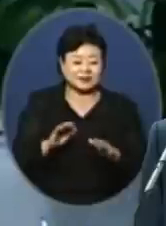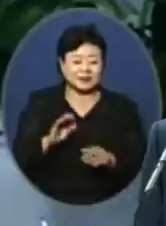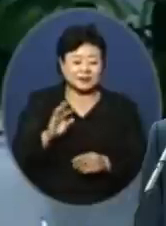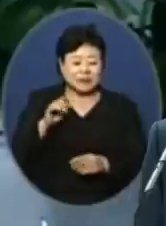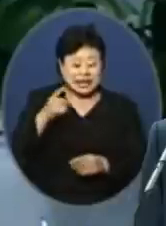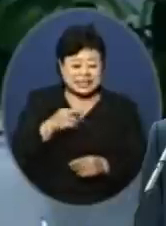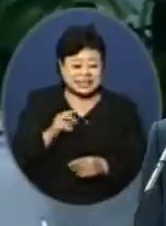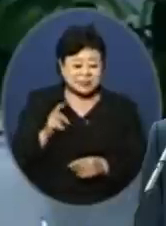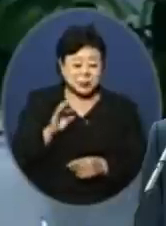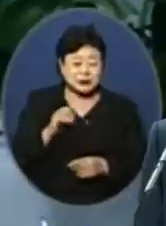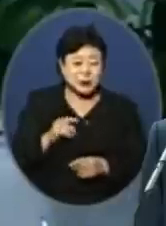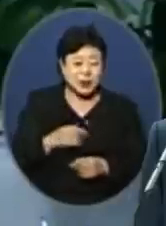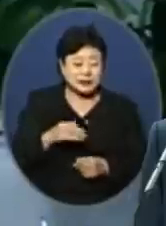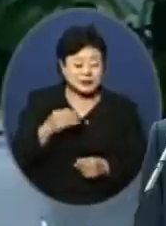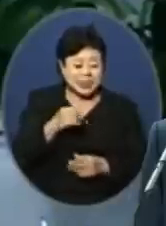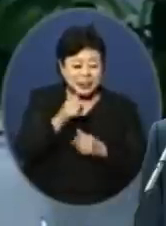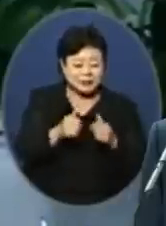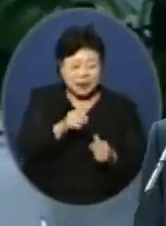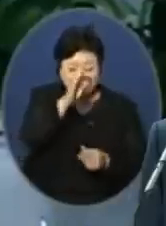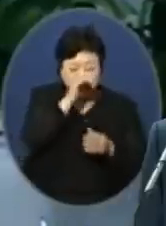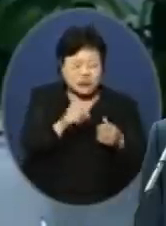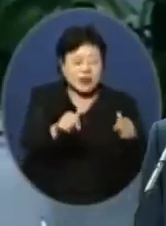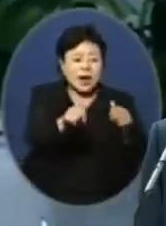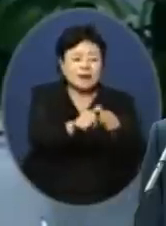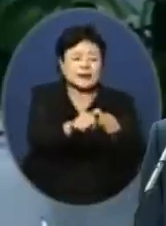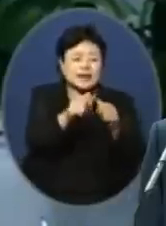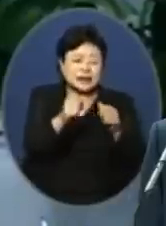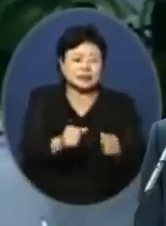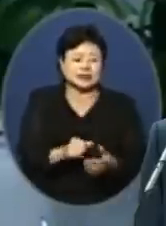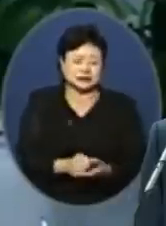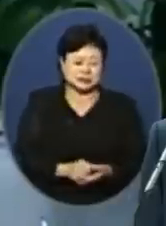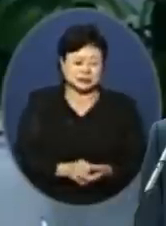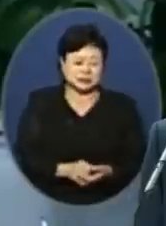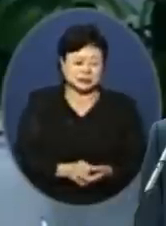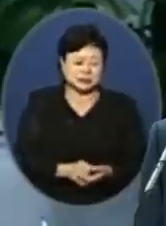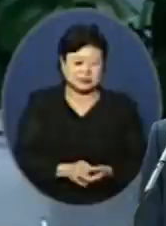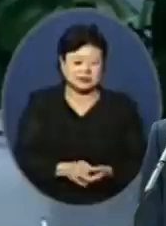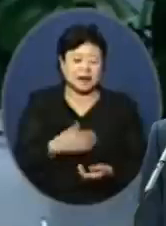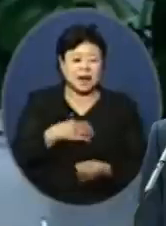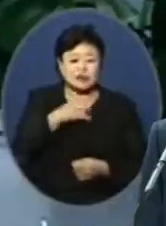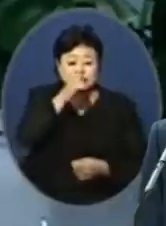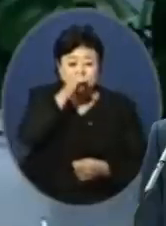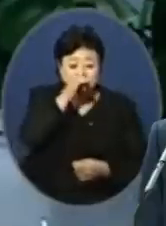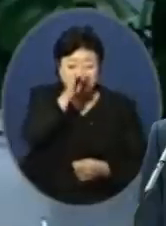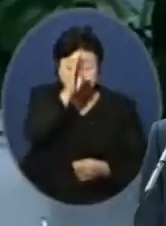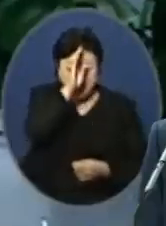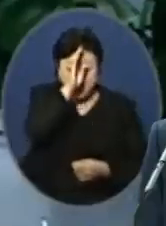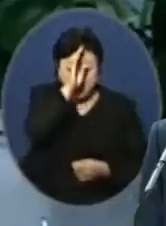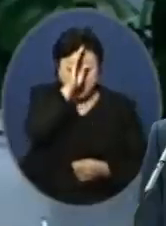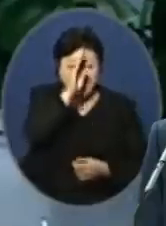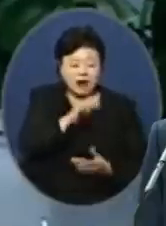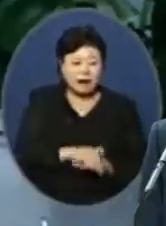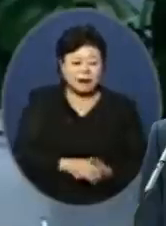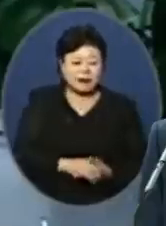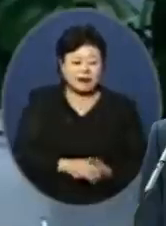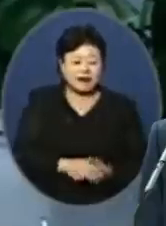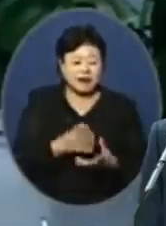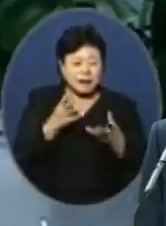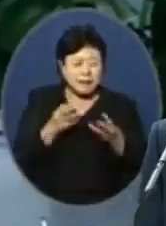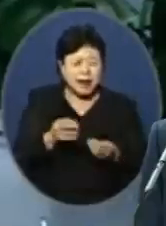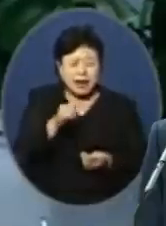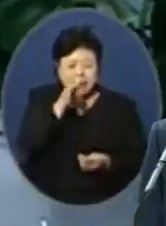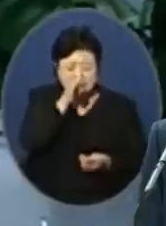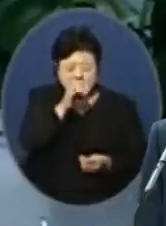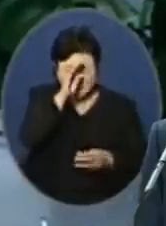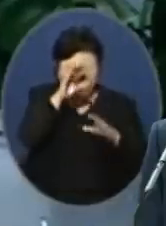보니까 하나님께서 병든 자와 같이 계시다는 것을 너무나 뚜렷이 알 수 있는 것은 병이 한두 명